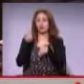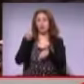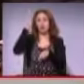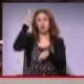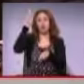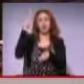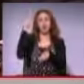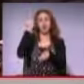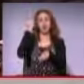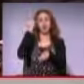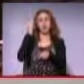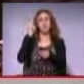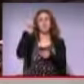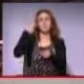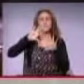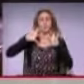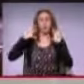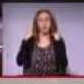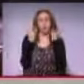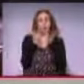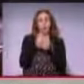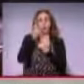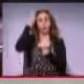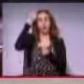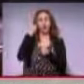والله على كل شيء